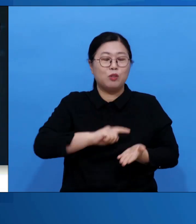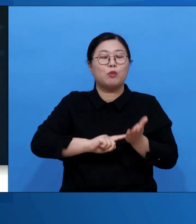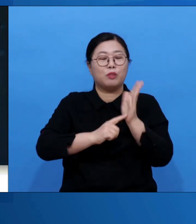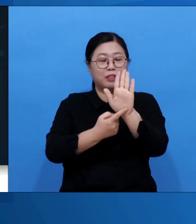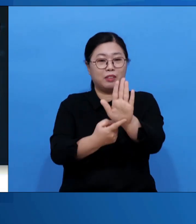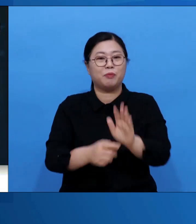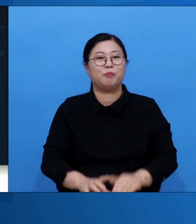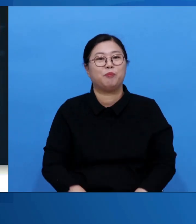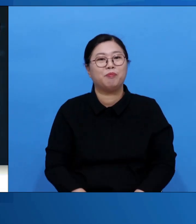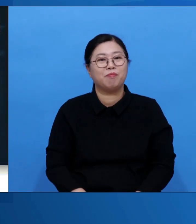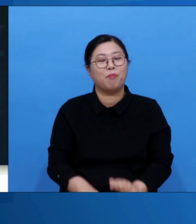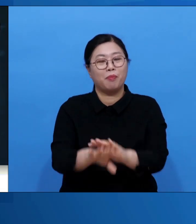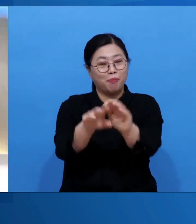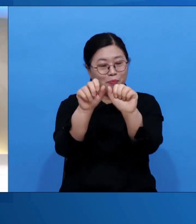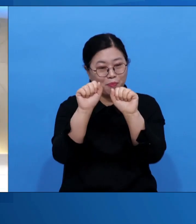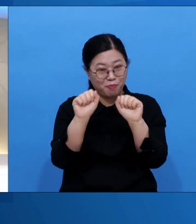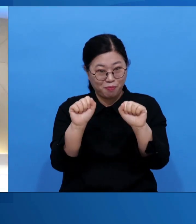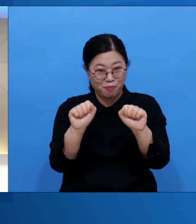안녕하십니까? RUTC 뉴스입니다.